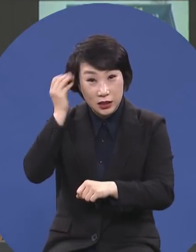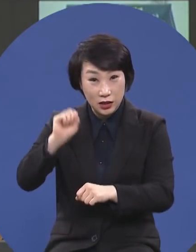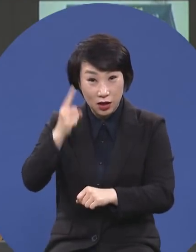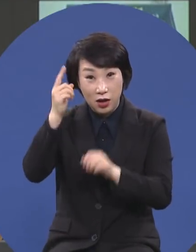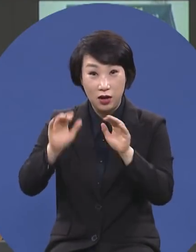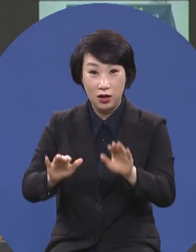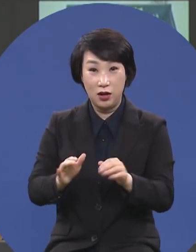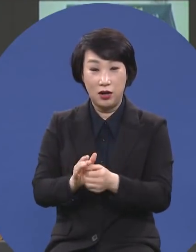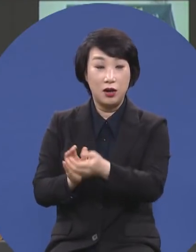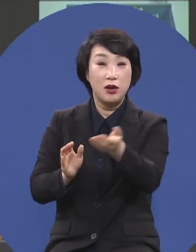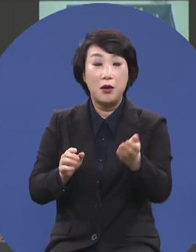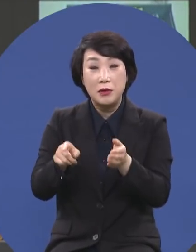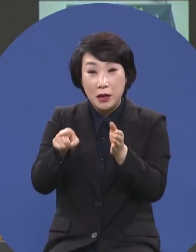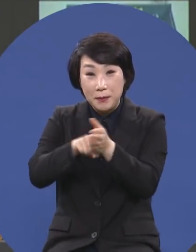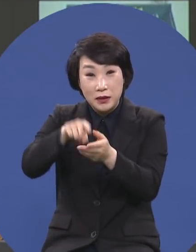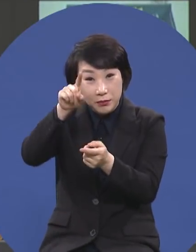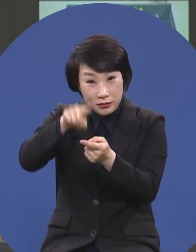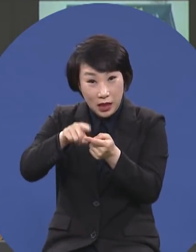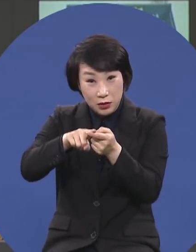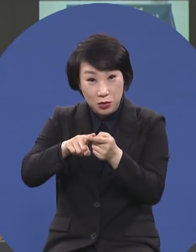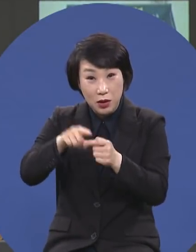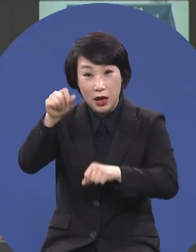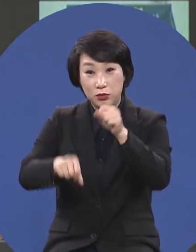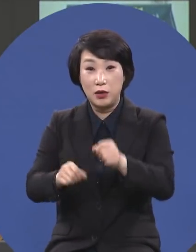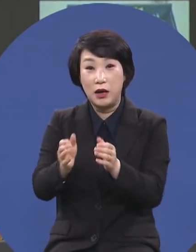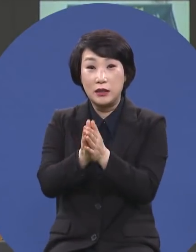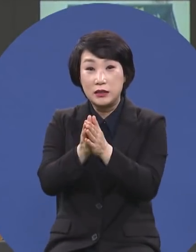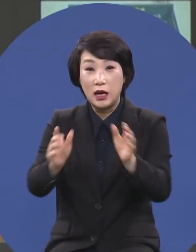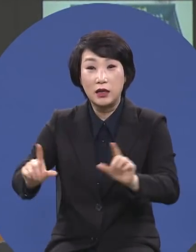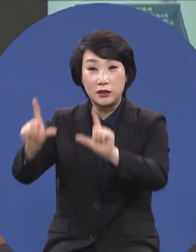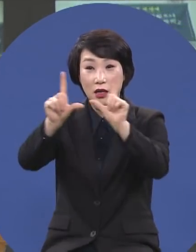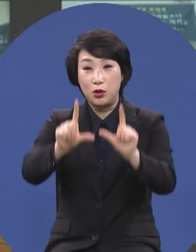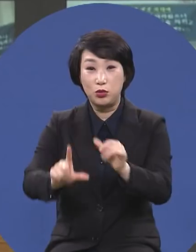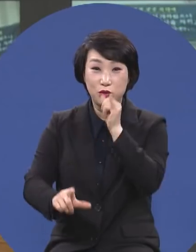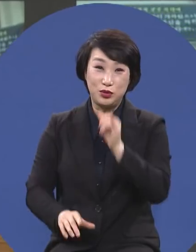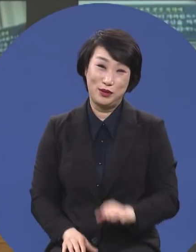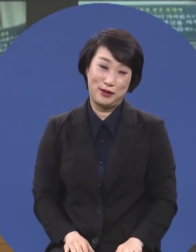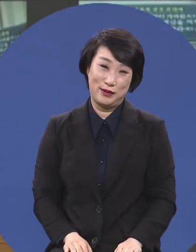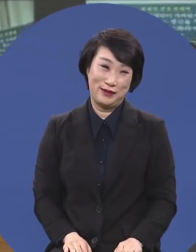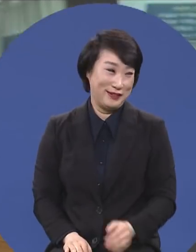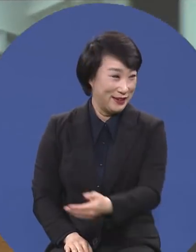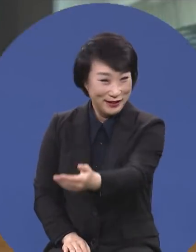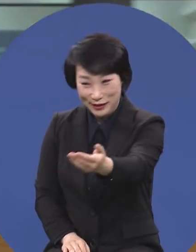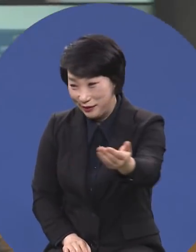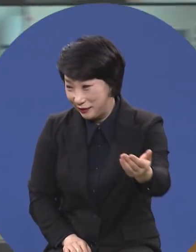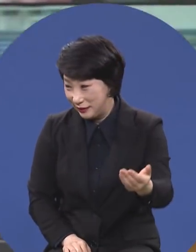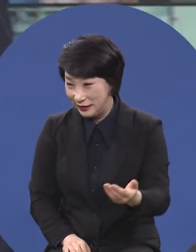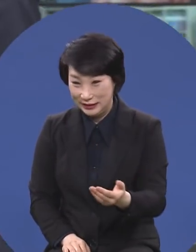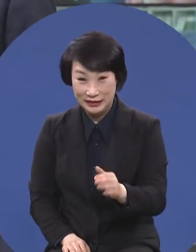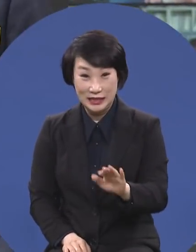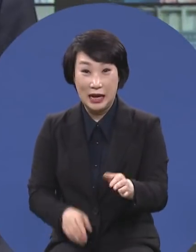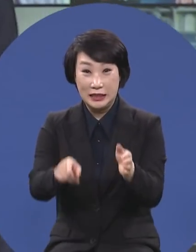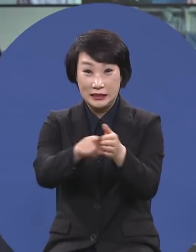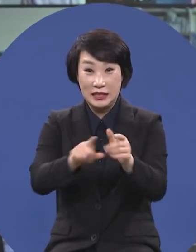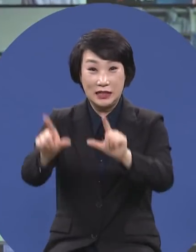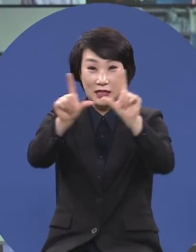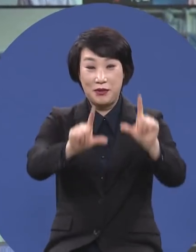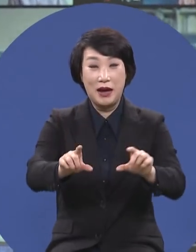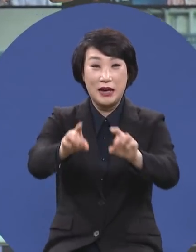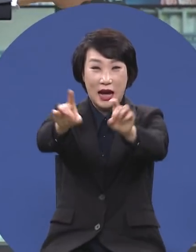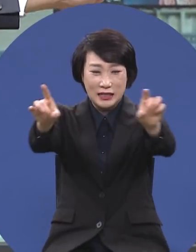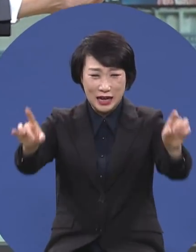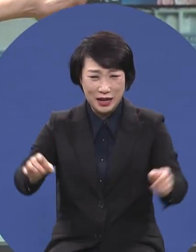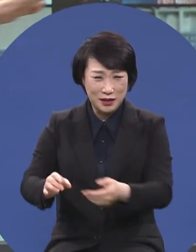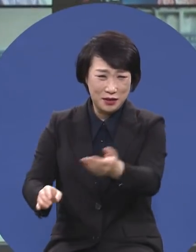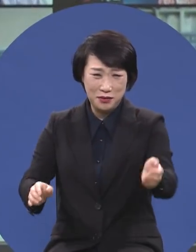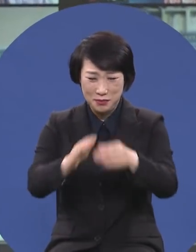따른 믿음대로 행동하며 살아가요. 그래서 여기도 신앙생활에 각자가